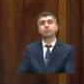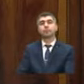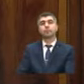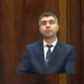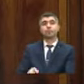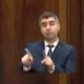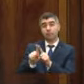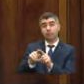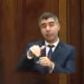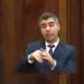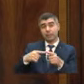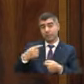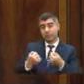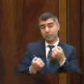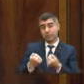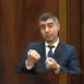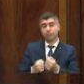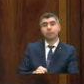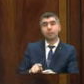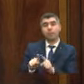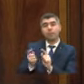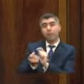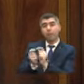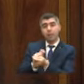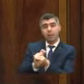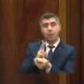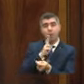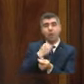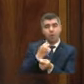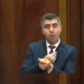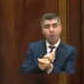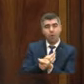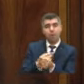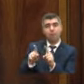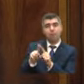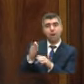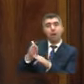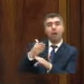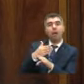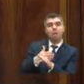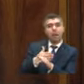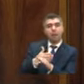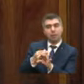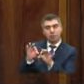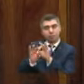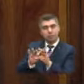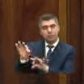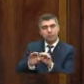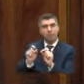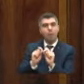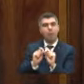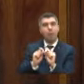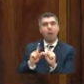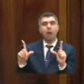في فريق الأصالة والمعاصرة أن أي تعدين حكومي يكون بناء على خطوات استباقية وترتيبات واضحة بشأن مصير القطاع